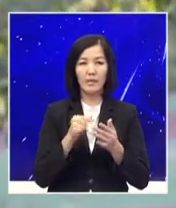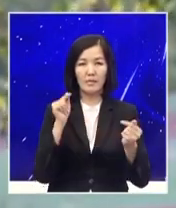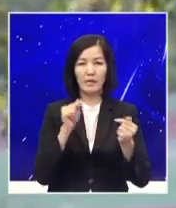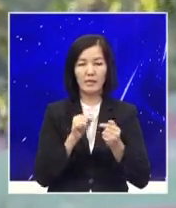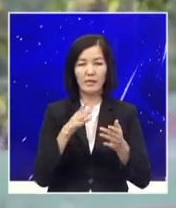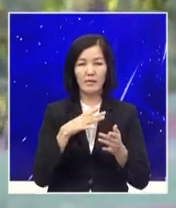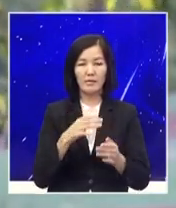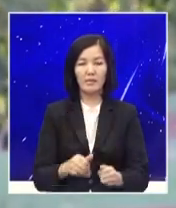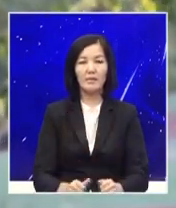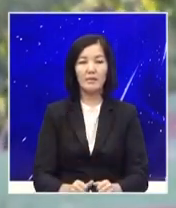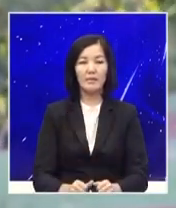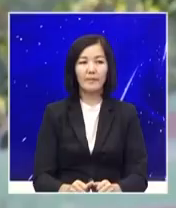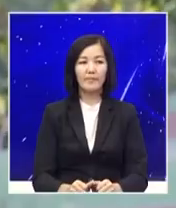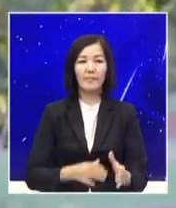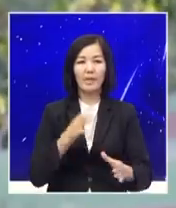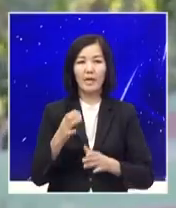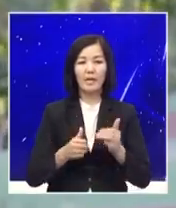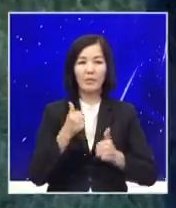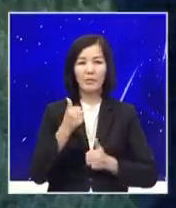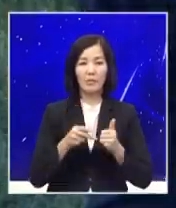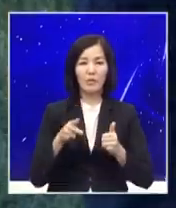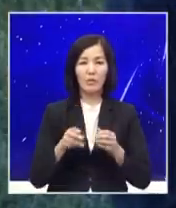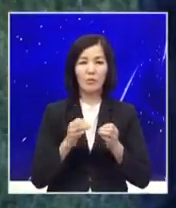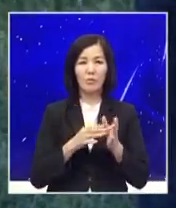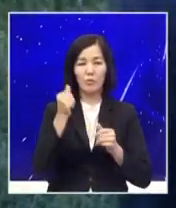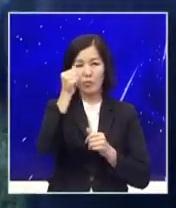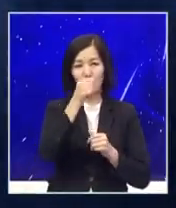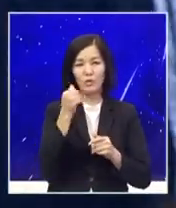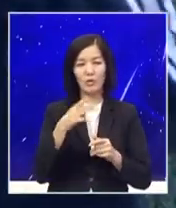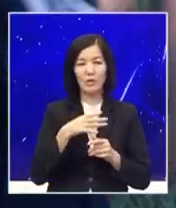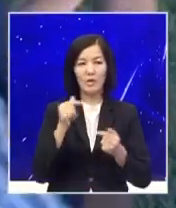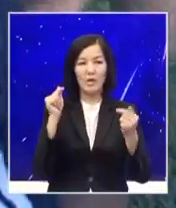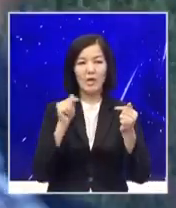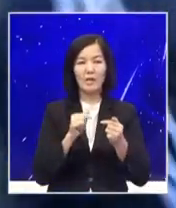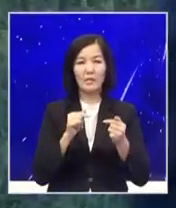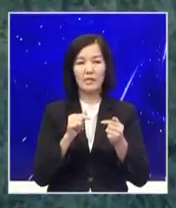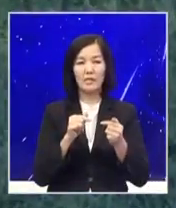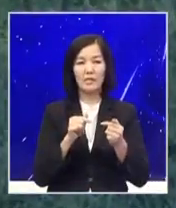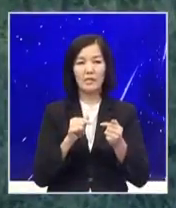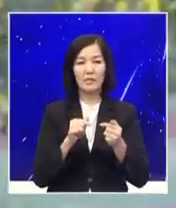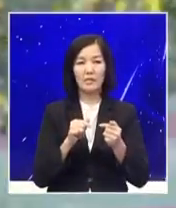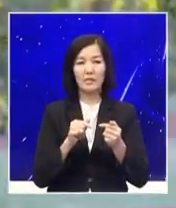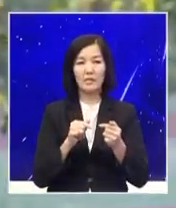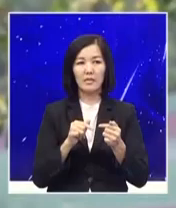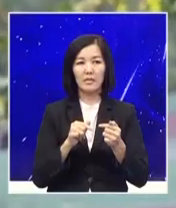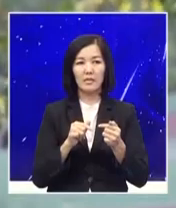қарсылас. Әлем чемпионы 2019 жылғы. Қарсыласымда стойкада сейтін ала.